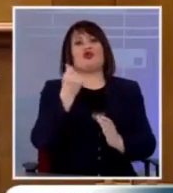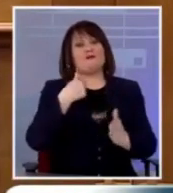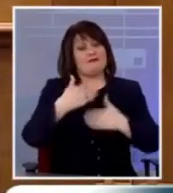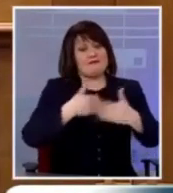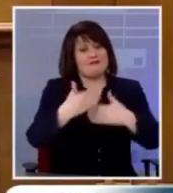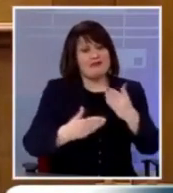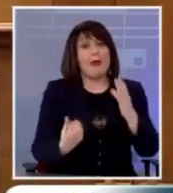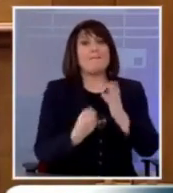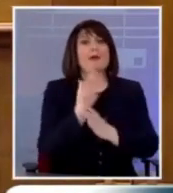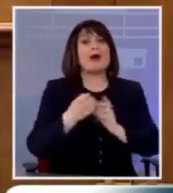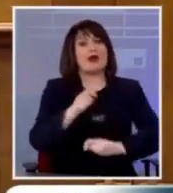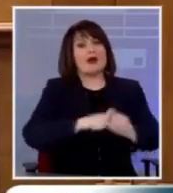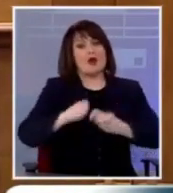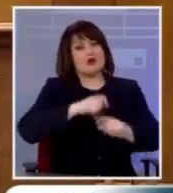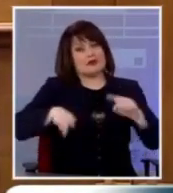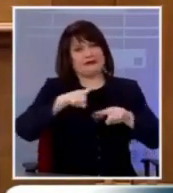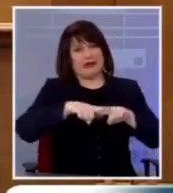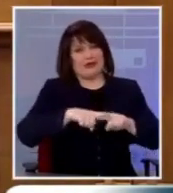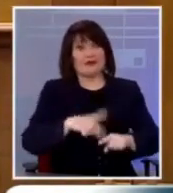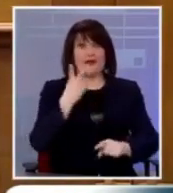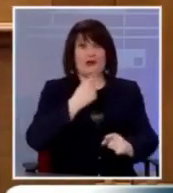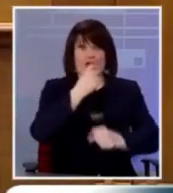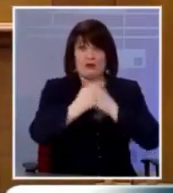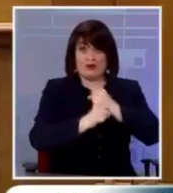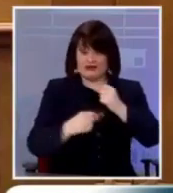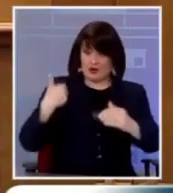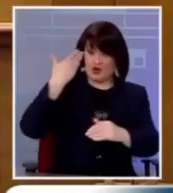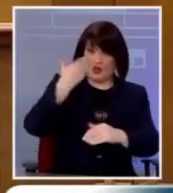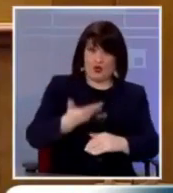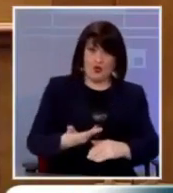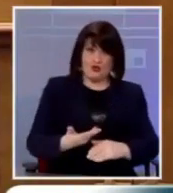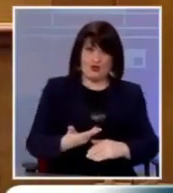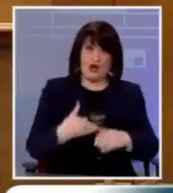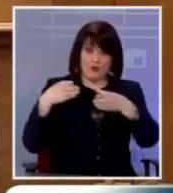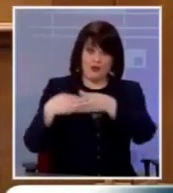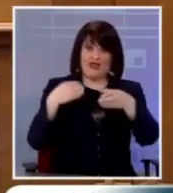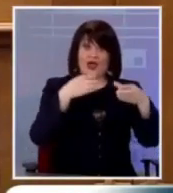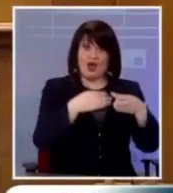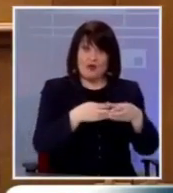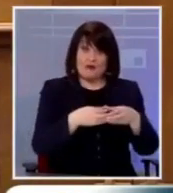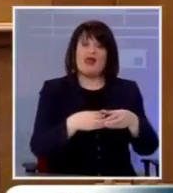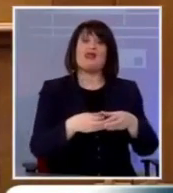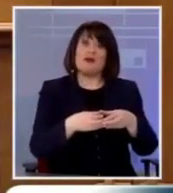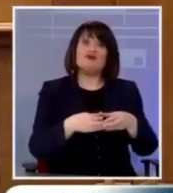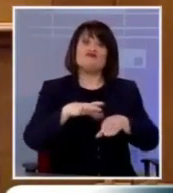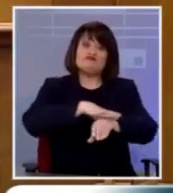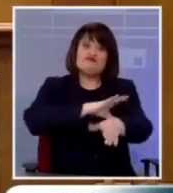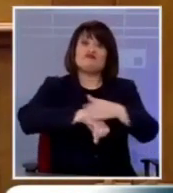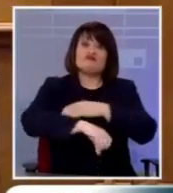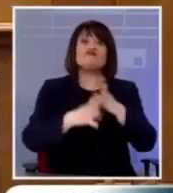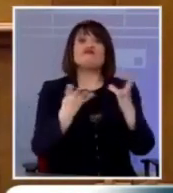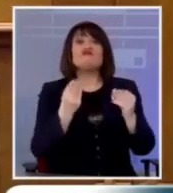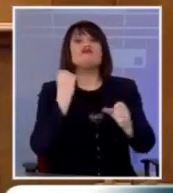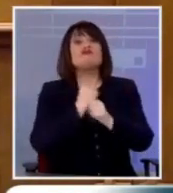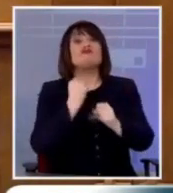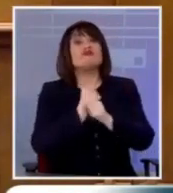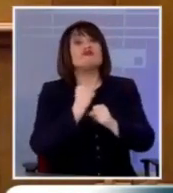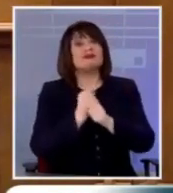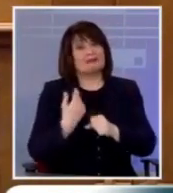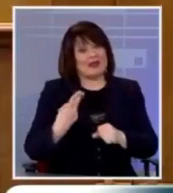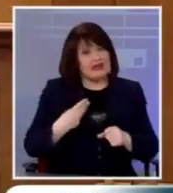παραγωγική ανασυγκρότηση του τόπου. 2,5 χρόνια και 2 κοινοβουλευτικές ομάδες έκαναν πολλή δουλειά, τα κόμματα έκαναν πολλή δουλειά που συγκροτούν την